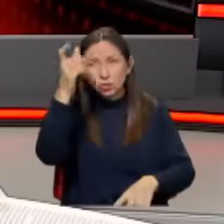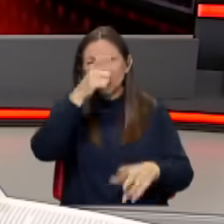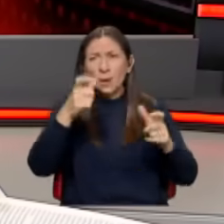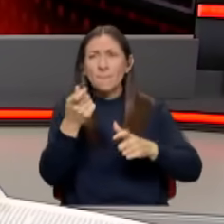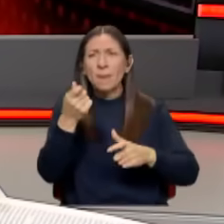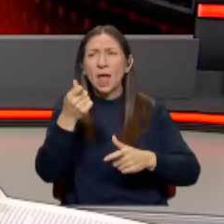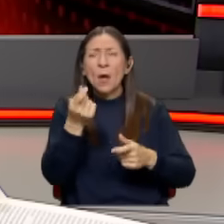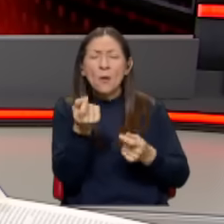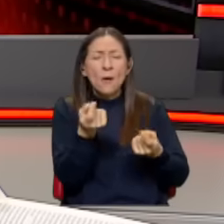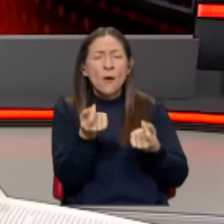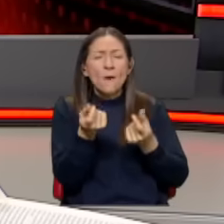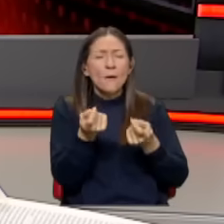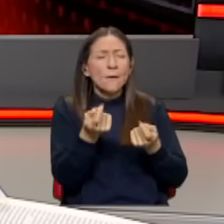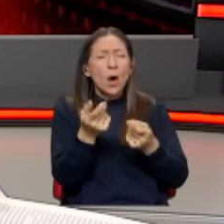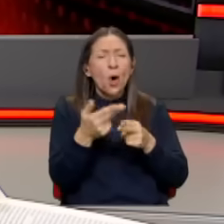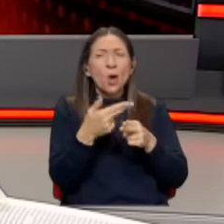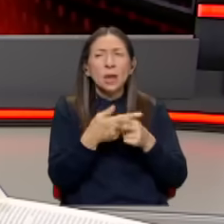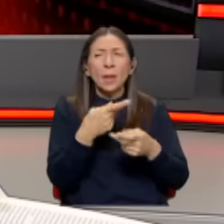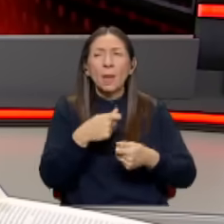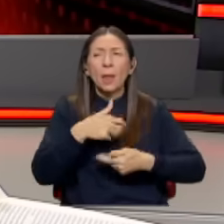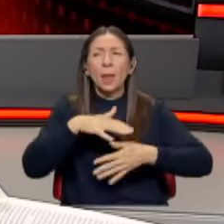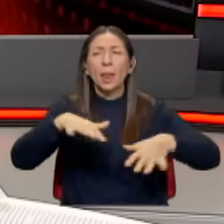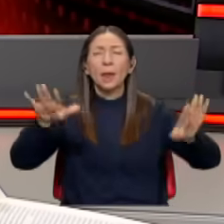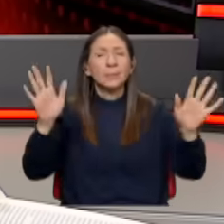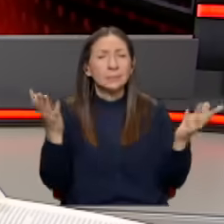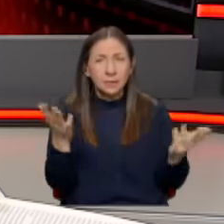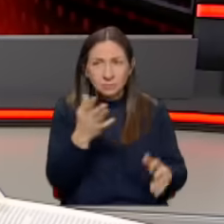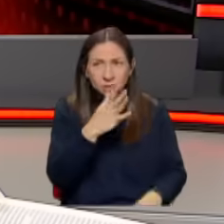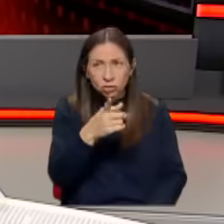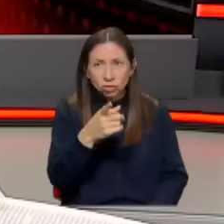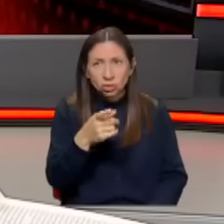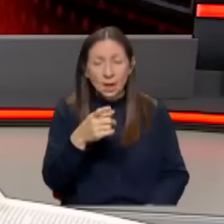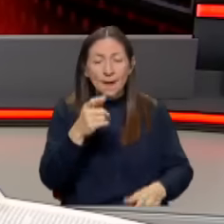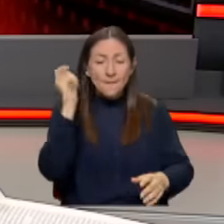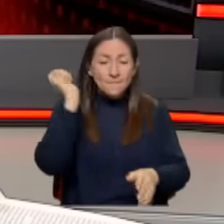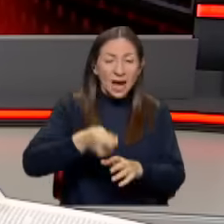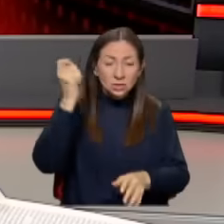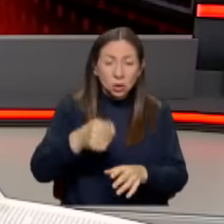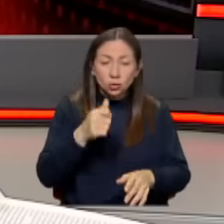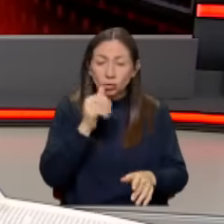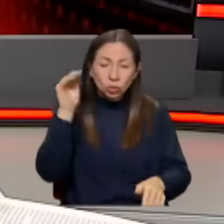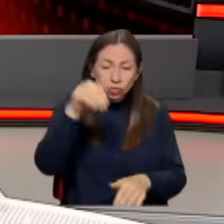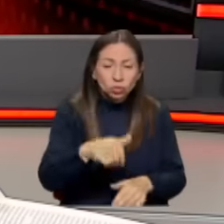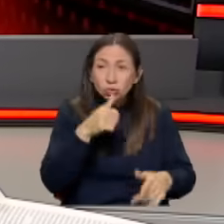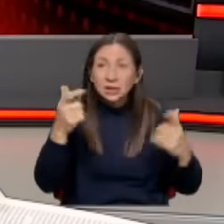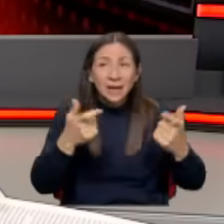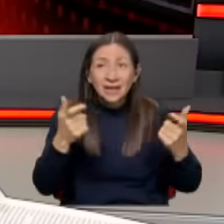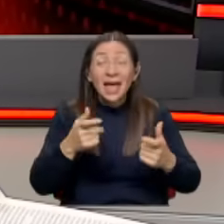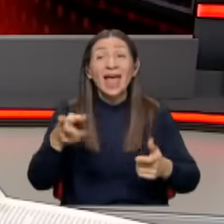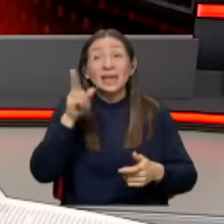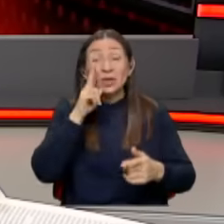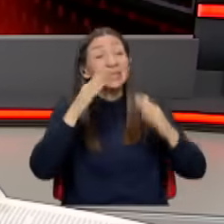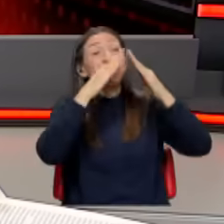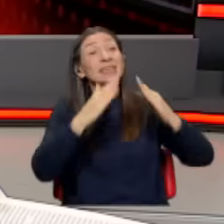Memleketin paraları böyle küçük küçük yığınla örnekle nasıl uçuyor? Biliyorsunuz değil mi? Balta suya düştü. Su nerede? En sonunda